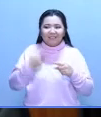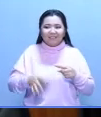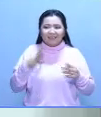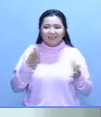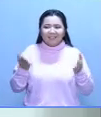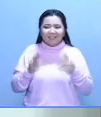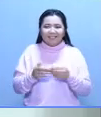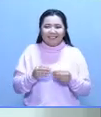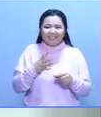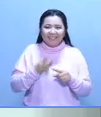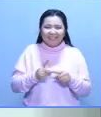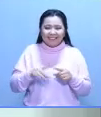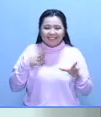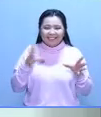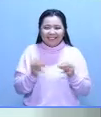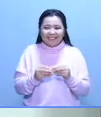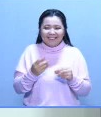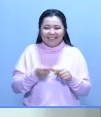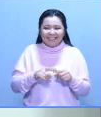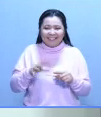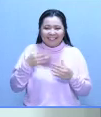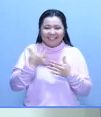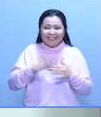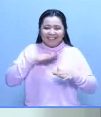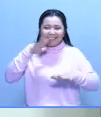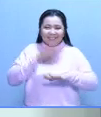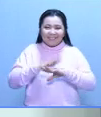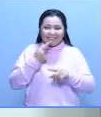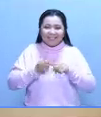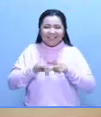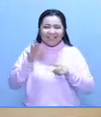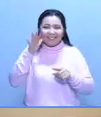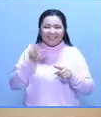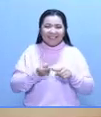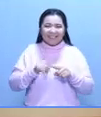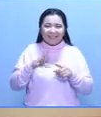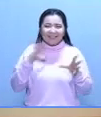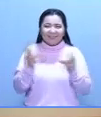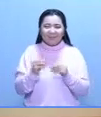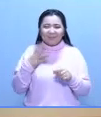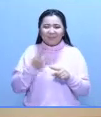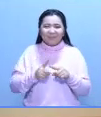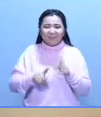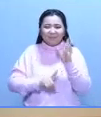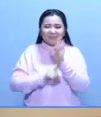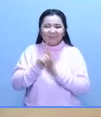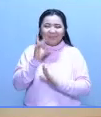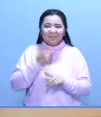қамауға алынған. Ораз Мұқашев тендерге түсіп отырған жеке компанияға мемлекеттік сатып алу байқауын жеңіп, осындай сыйақыға